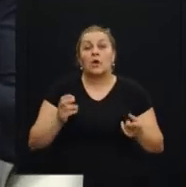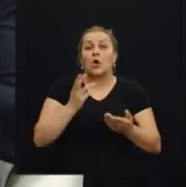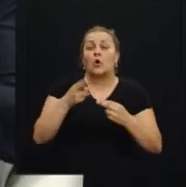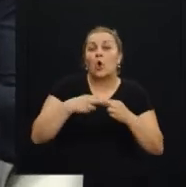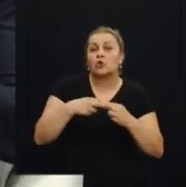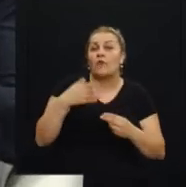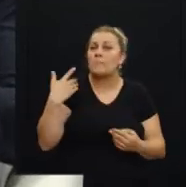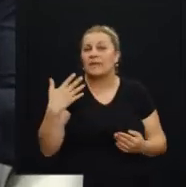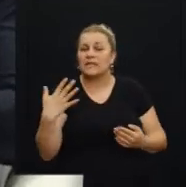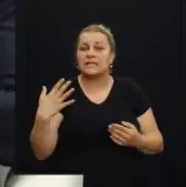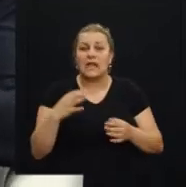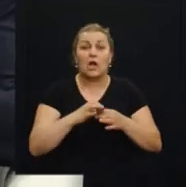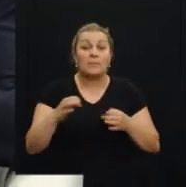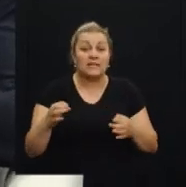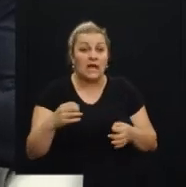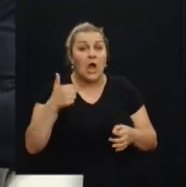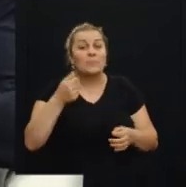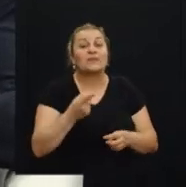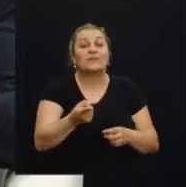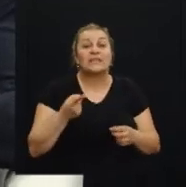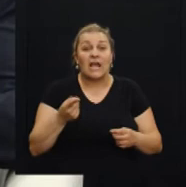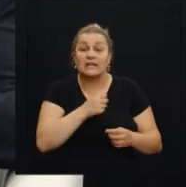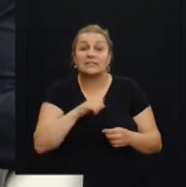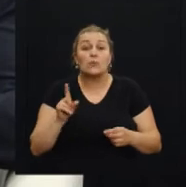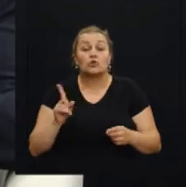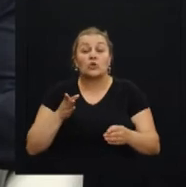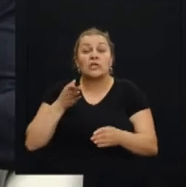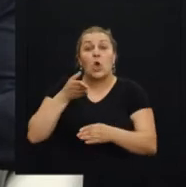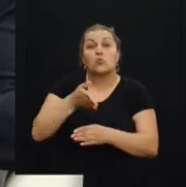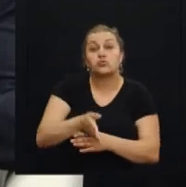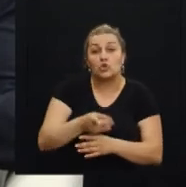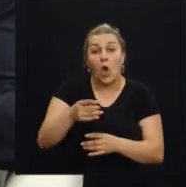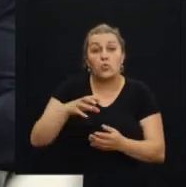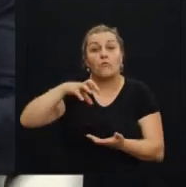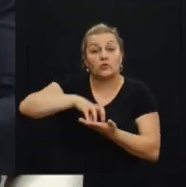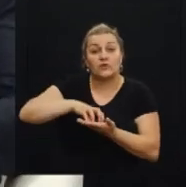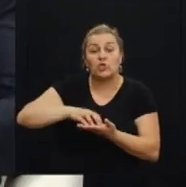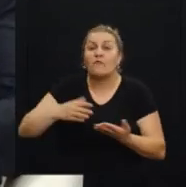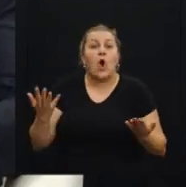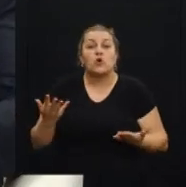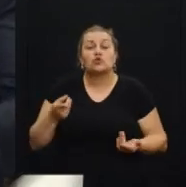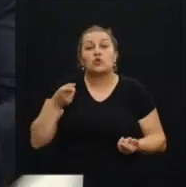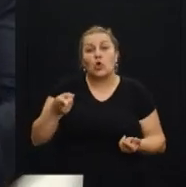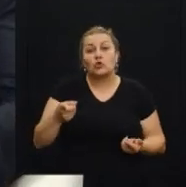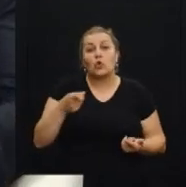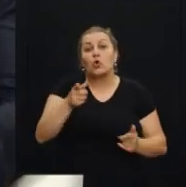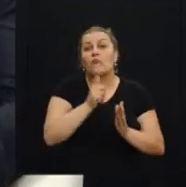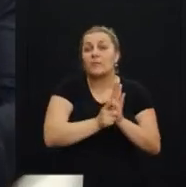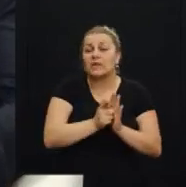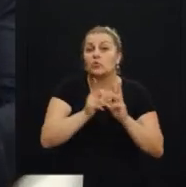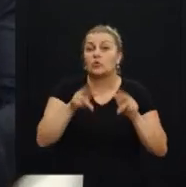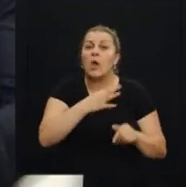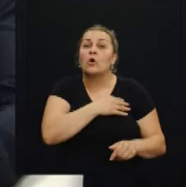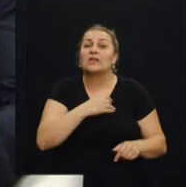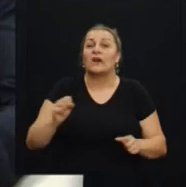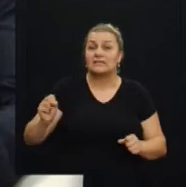gotovo 50 metara prvi tenk, samo što nije ušao u samu tvrđavu. Što je to što je u tom trenutku imao